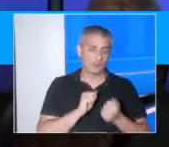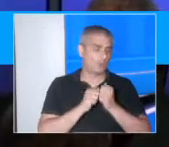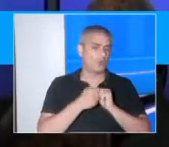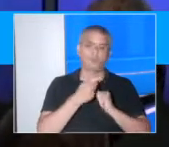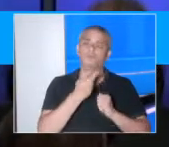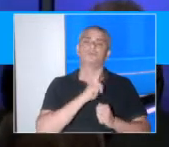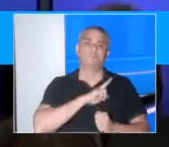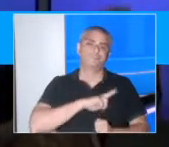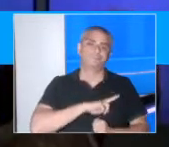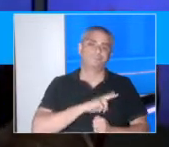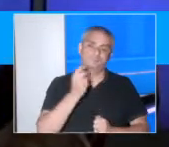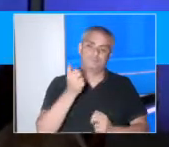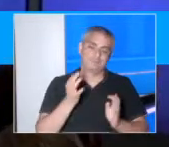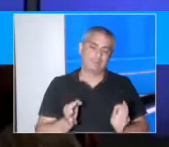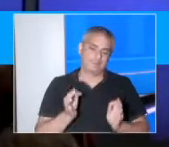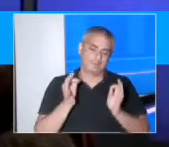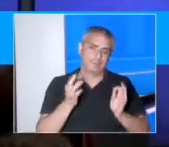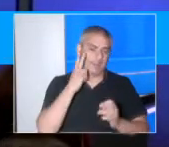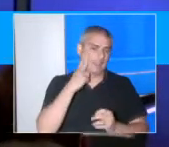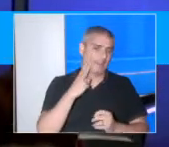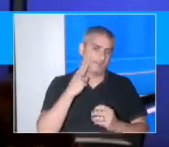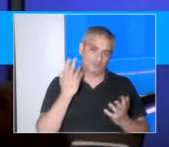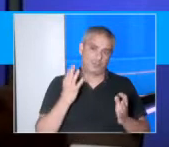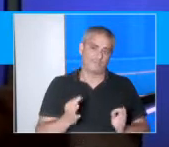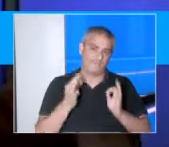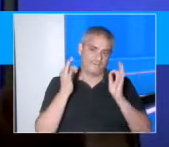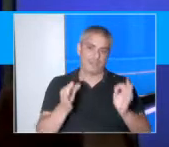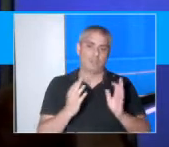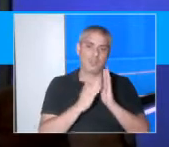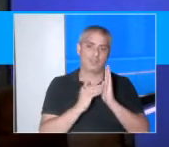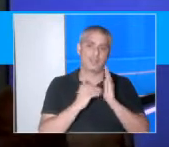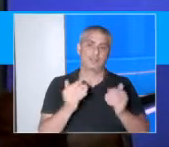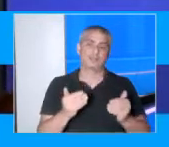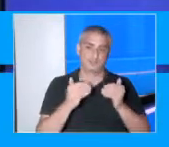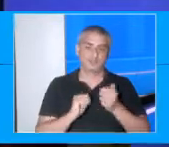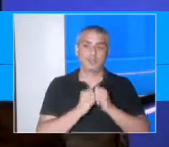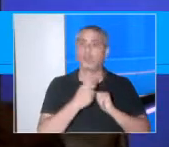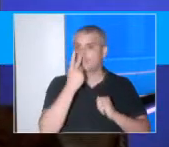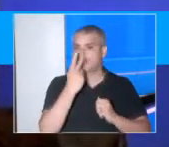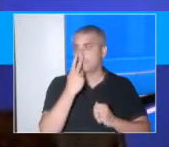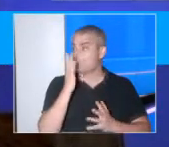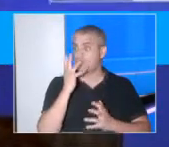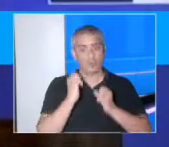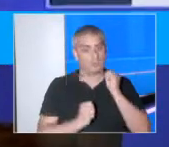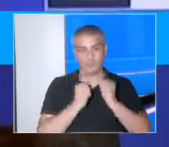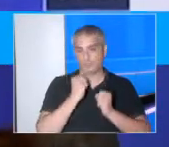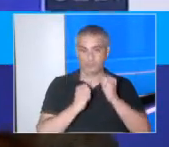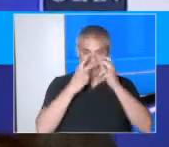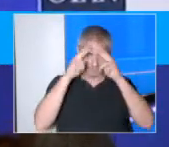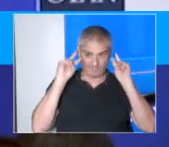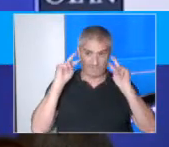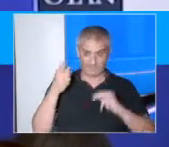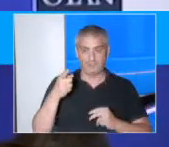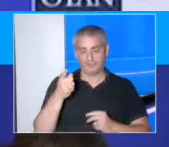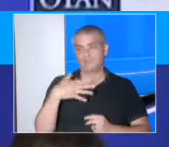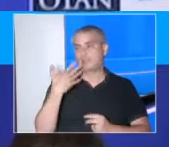שהוא ייאלץ קצת להתבזות ולדחות את תאריך היציאה, או שנראה מראות קשים לאפגניסטן, וזה